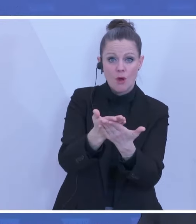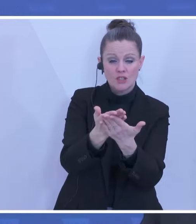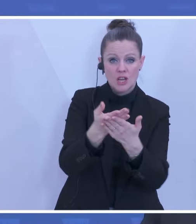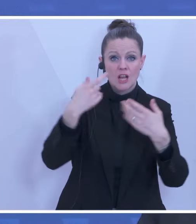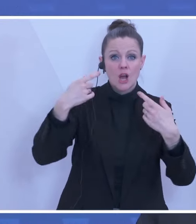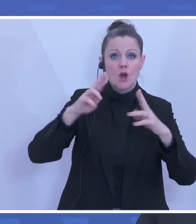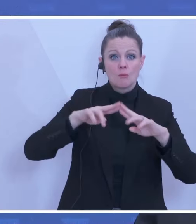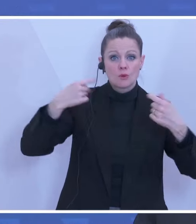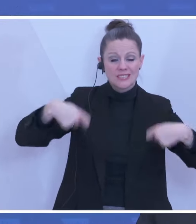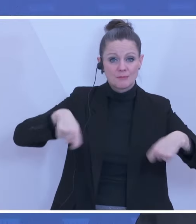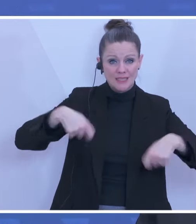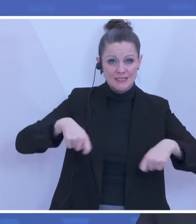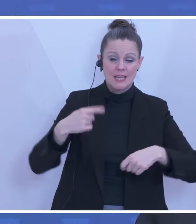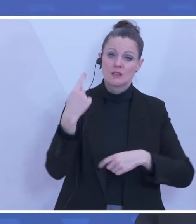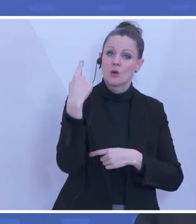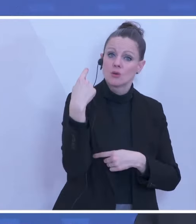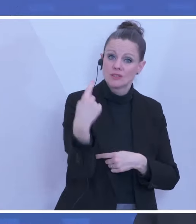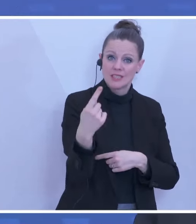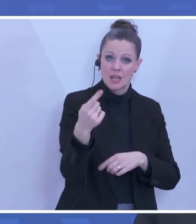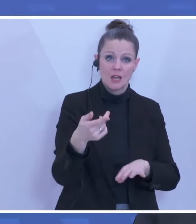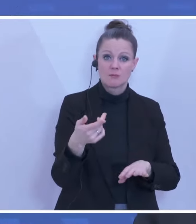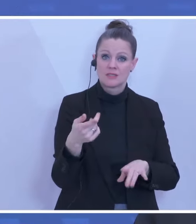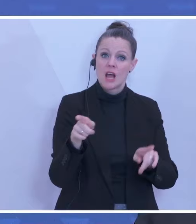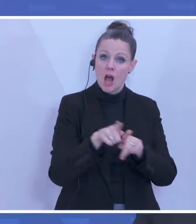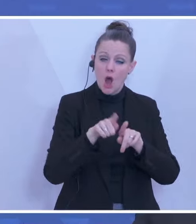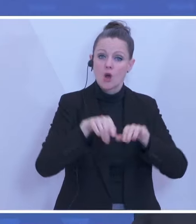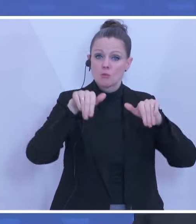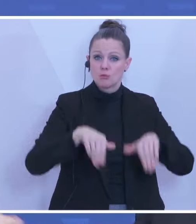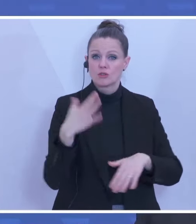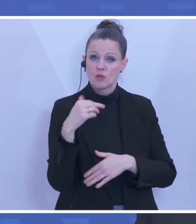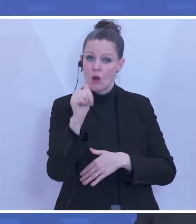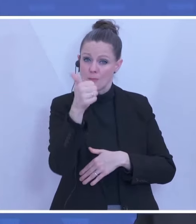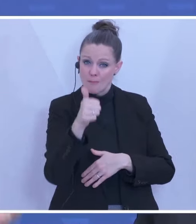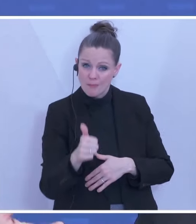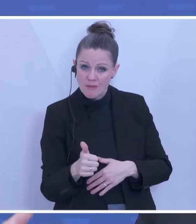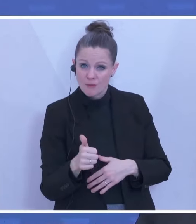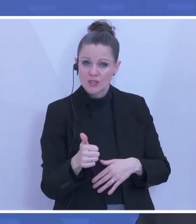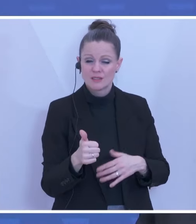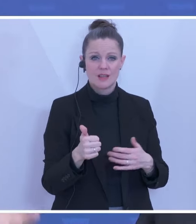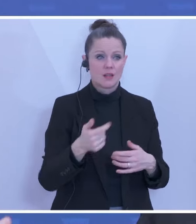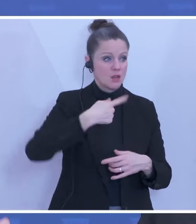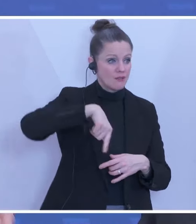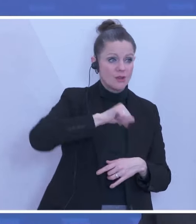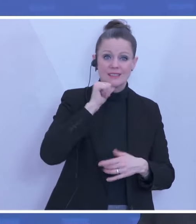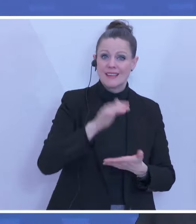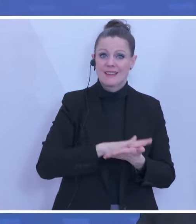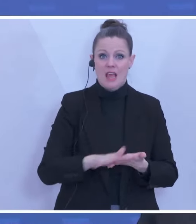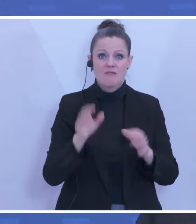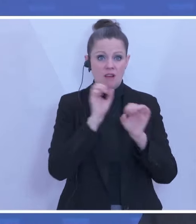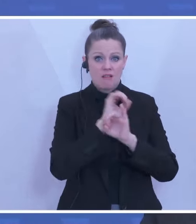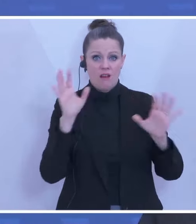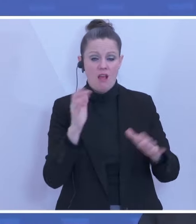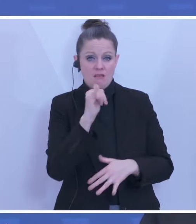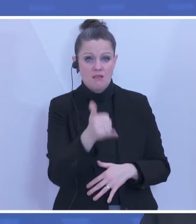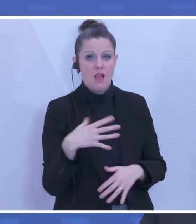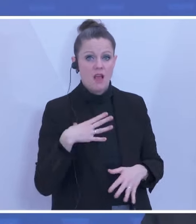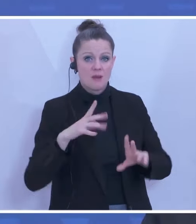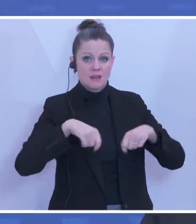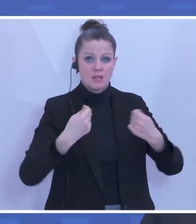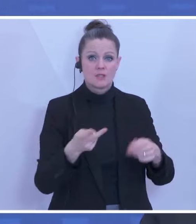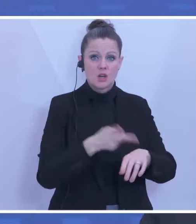Bundespräsidenten, der den ganzen Vorgang ja auch nochmal bewerten wird, dass das für uns alle nicht immer einfach war, ist klar. Aber es gibt auch eine